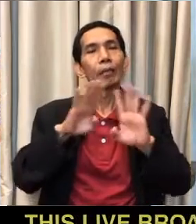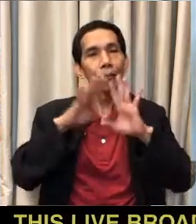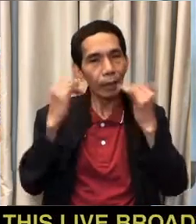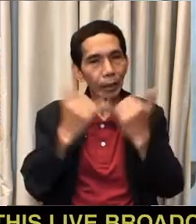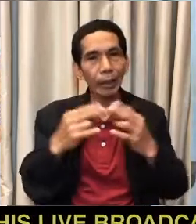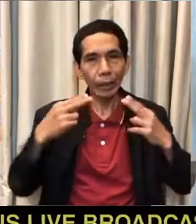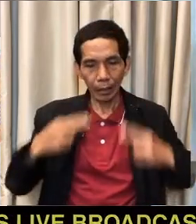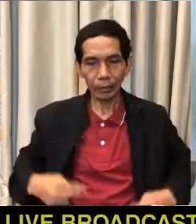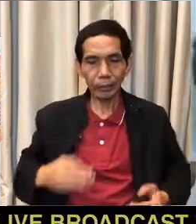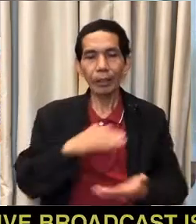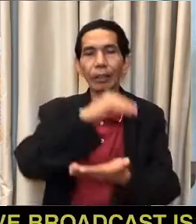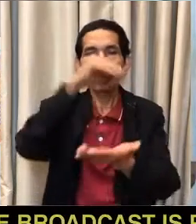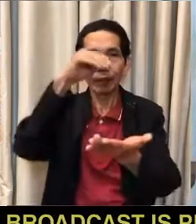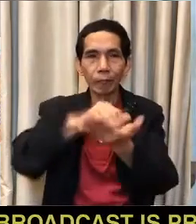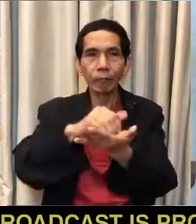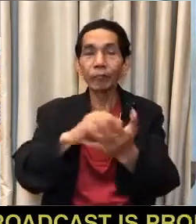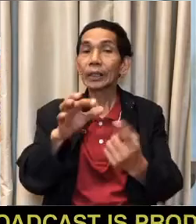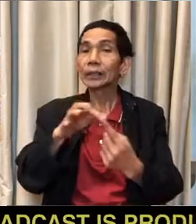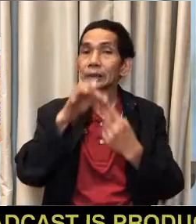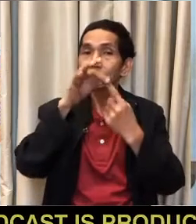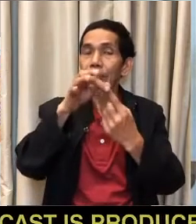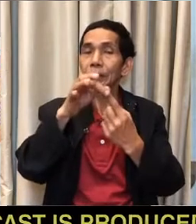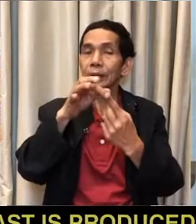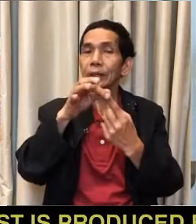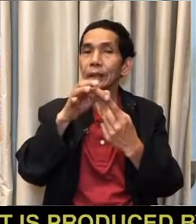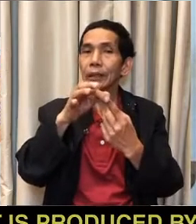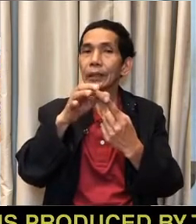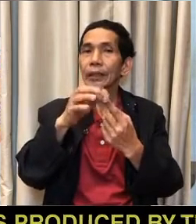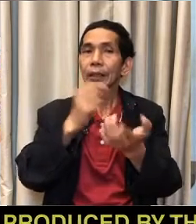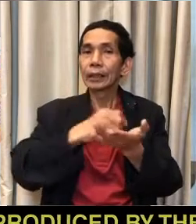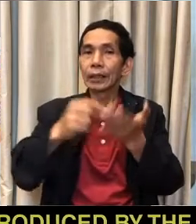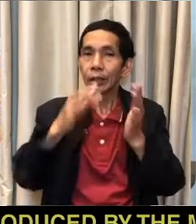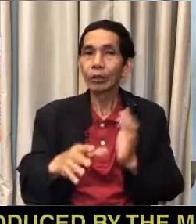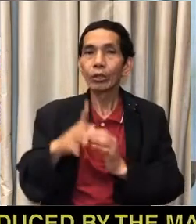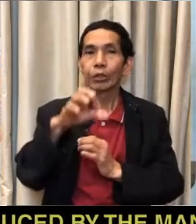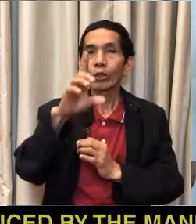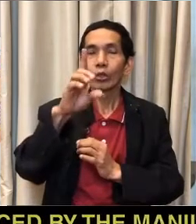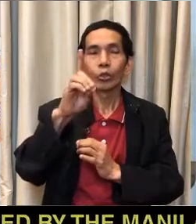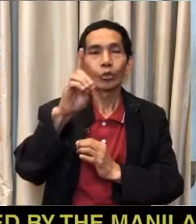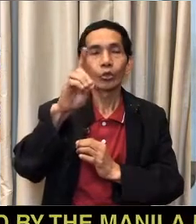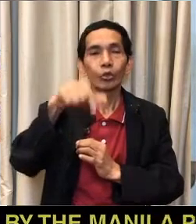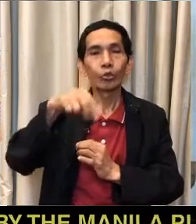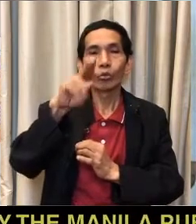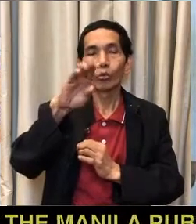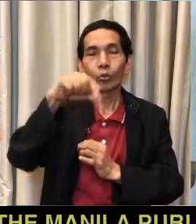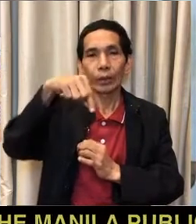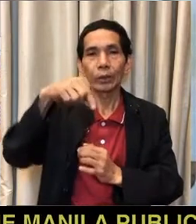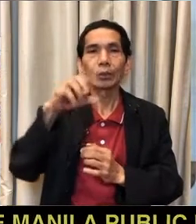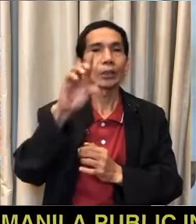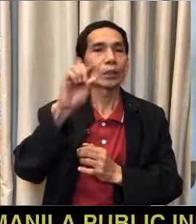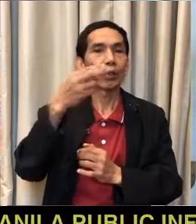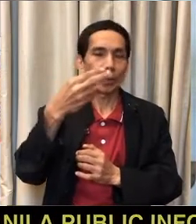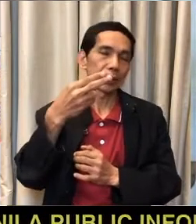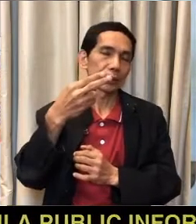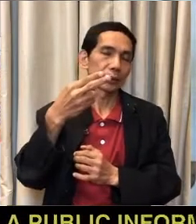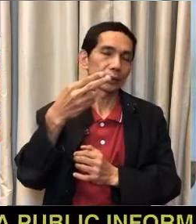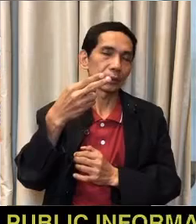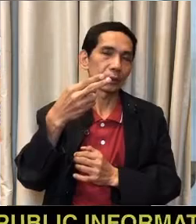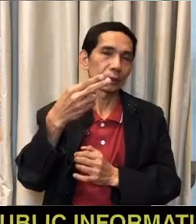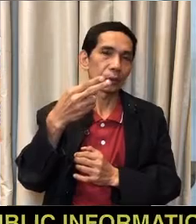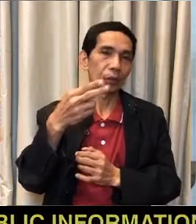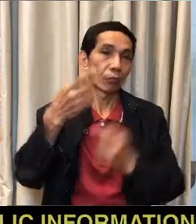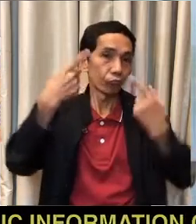mga health centers, at particular na rin kay Secretary Duque ng Department of Health.